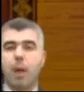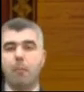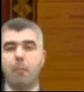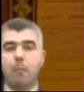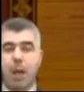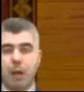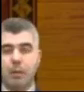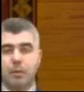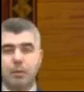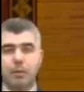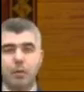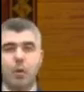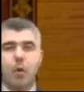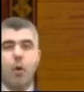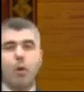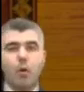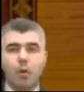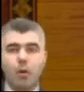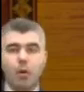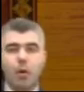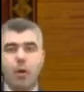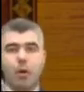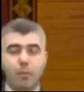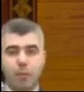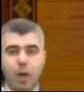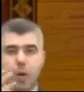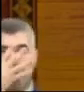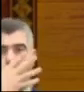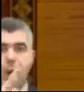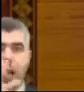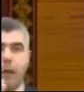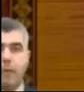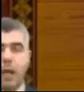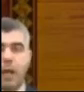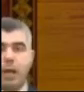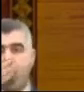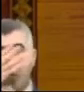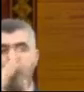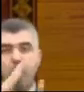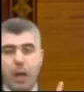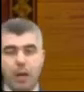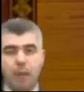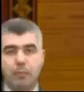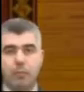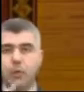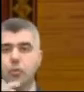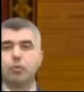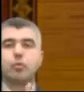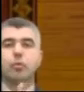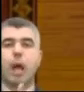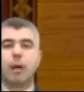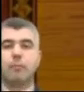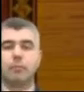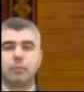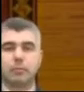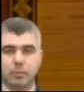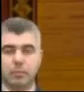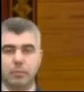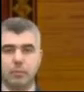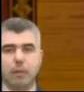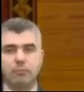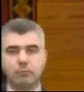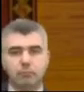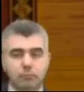بين بلدنا ولكن أيضا بين الاتحاد الأوروبي وبين المغرب والمنطقة المغاربية وأفريقيا،